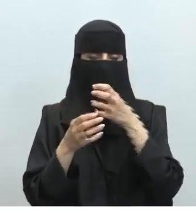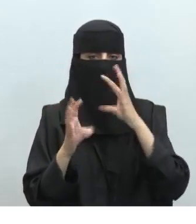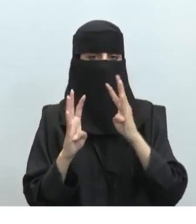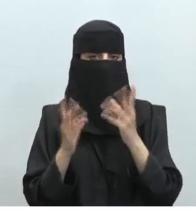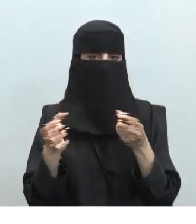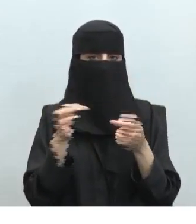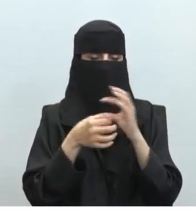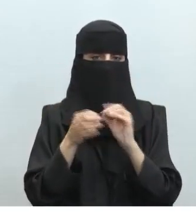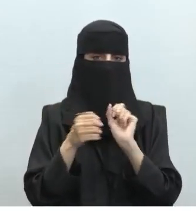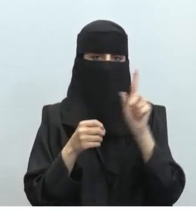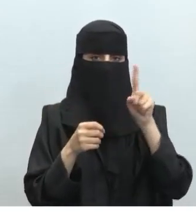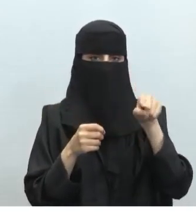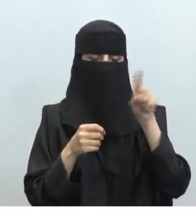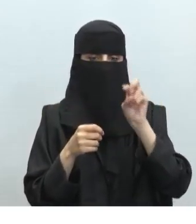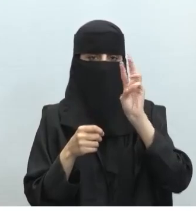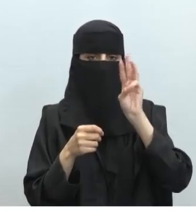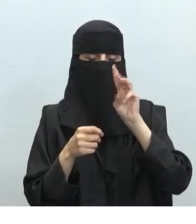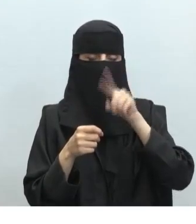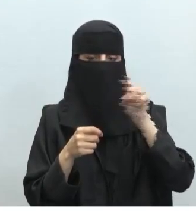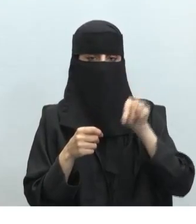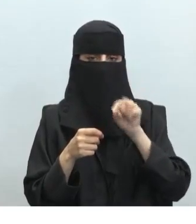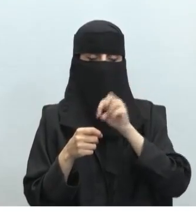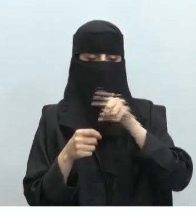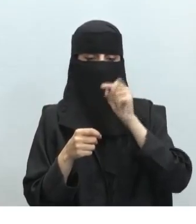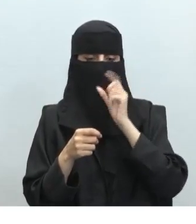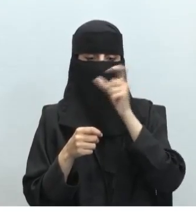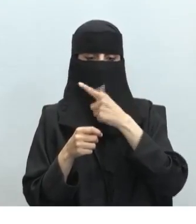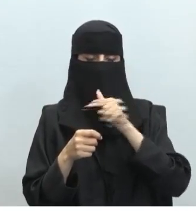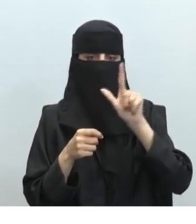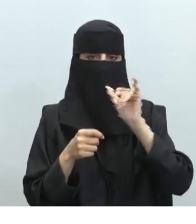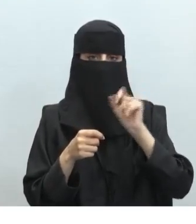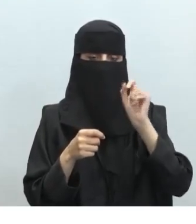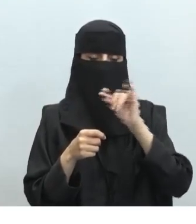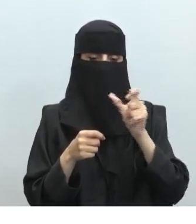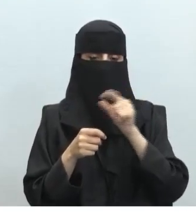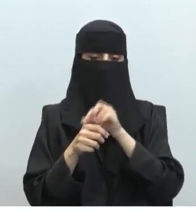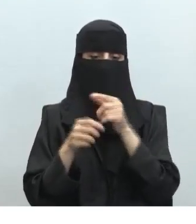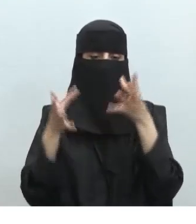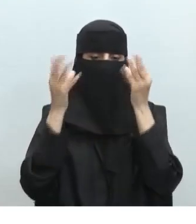هذا الدي ان اي العالم ليفن هذا العالم عالم كيميائي حدد التركيب الاساسي للنيوكليوتيدات